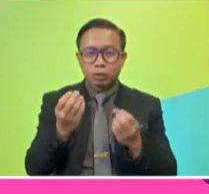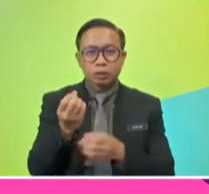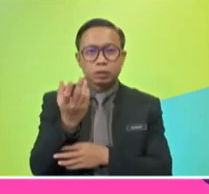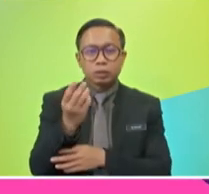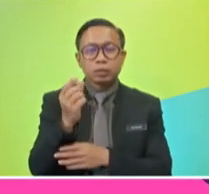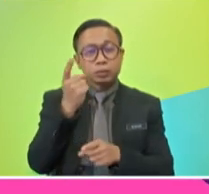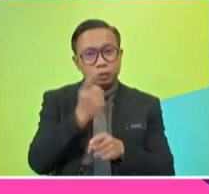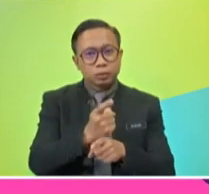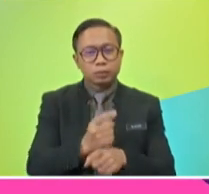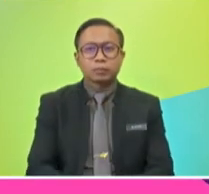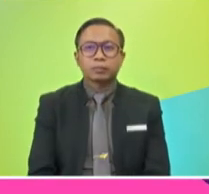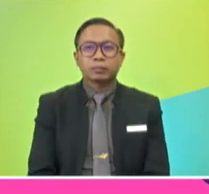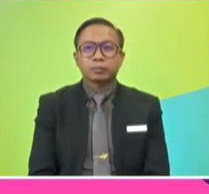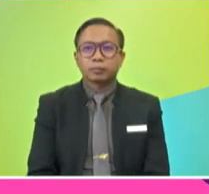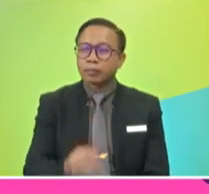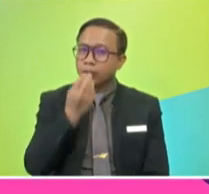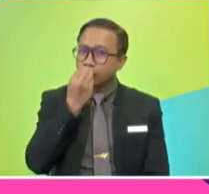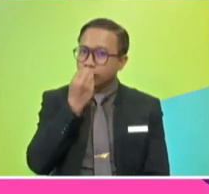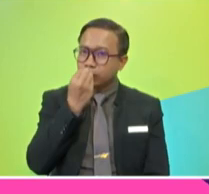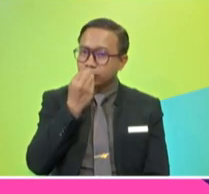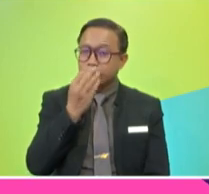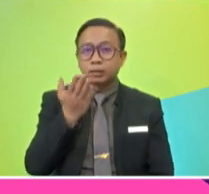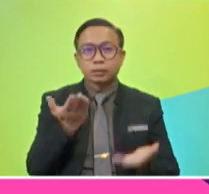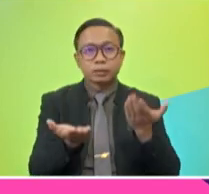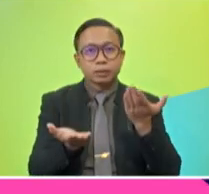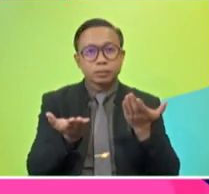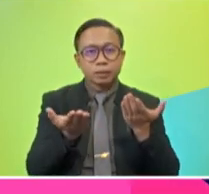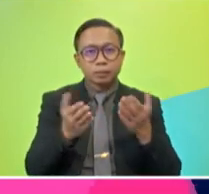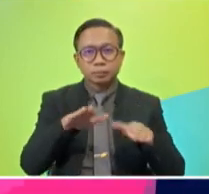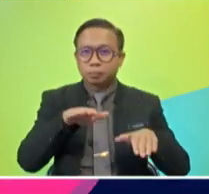betul makan makanan seimbang